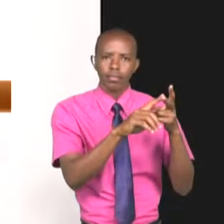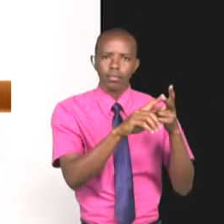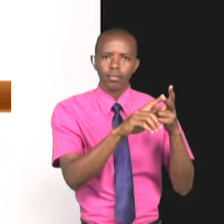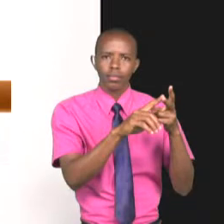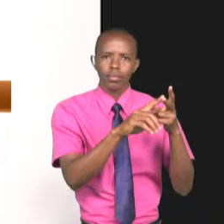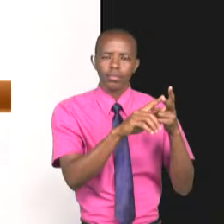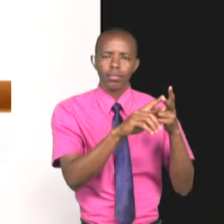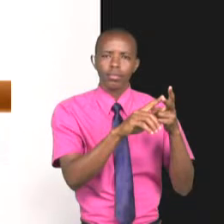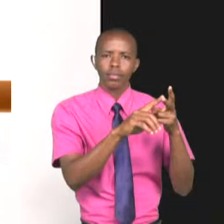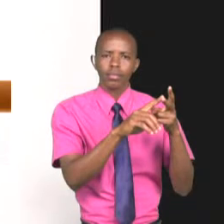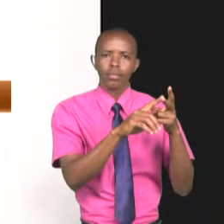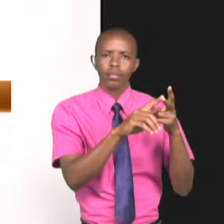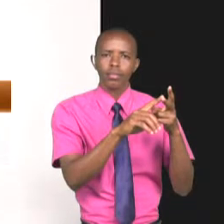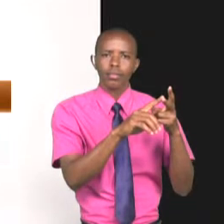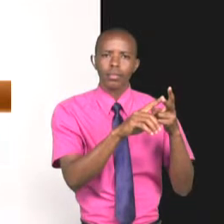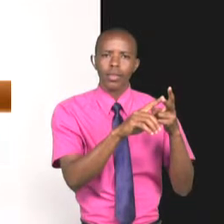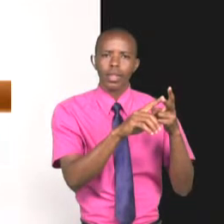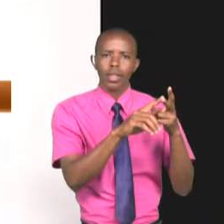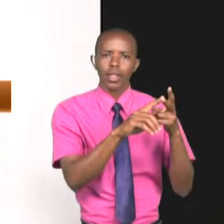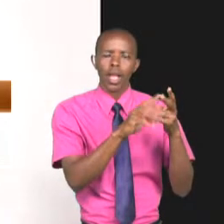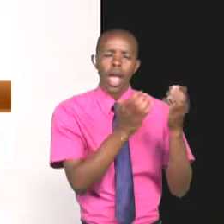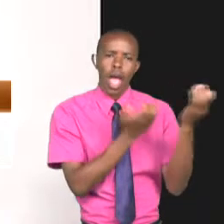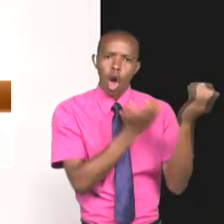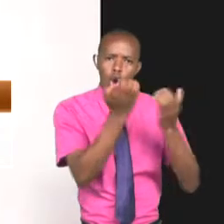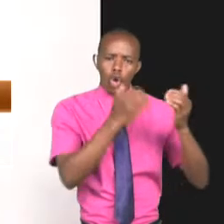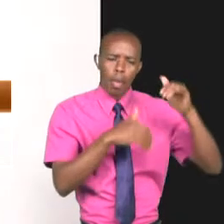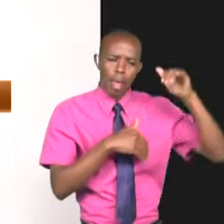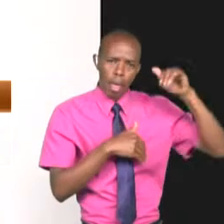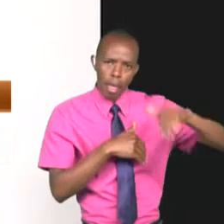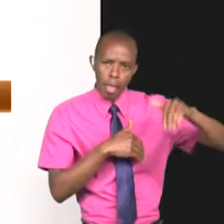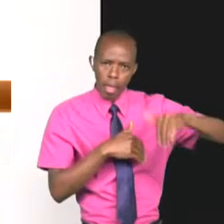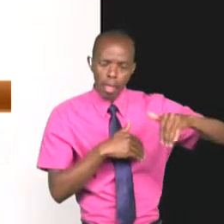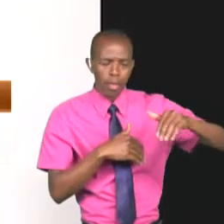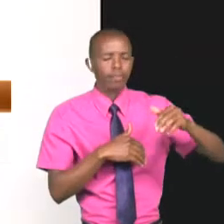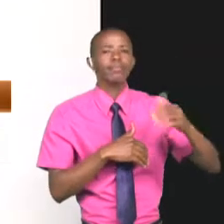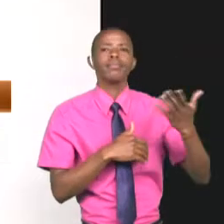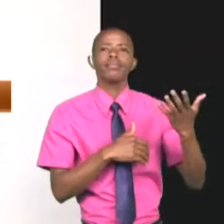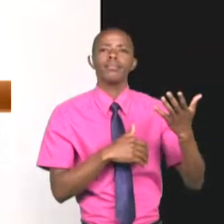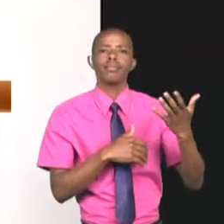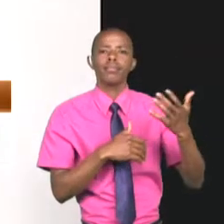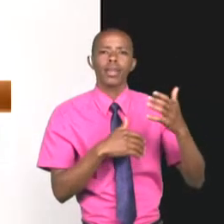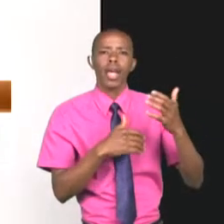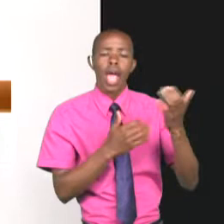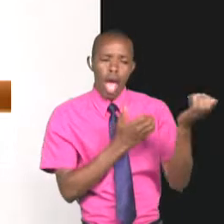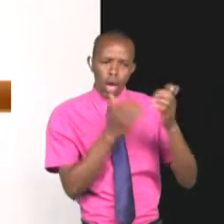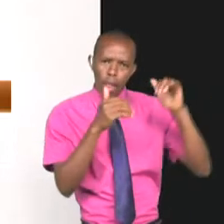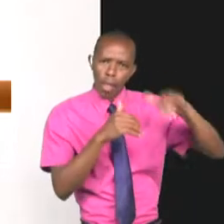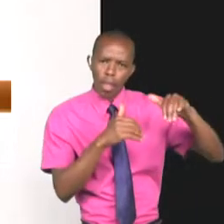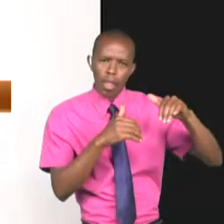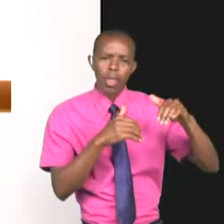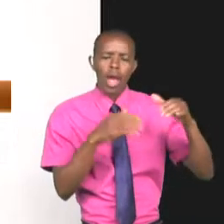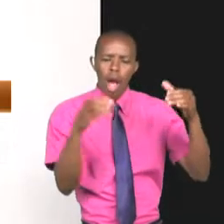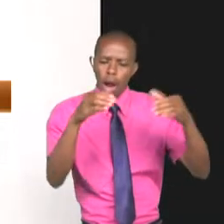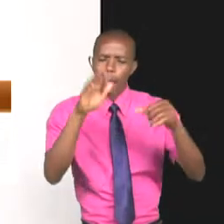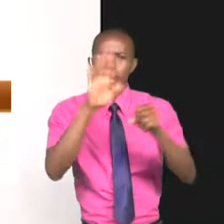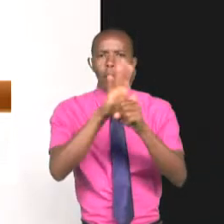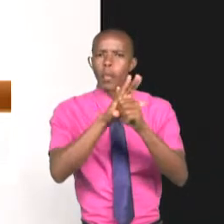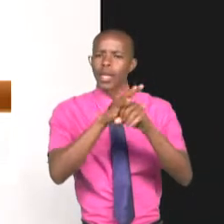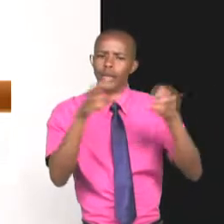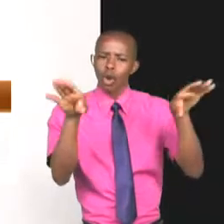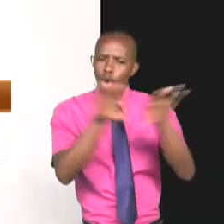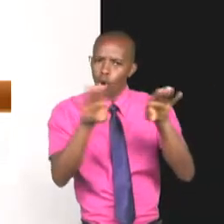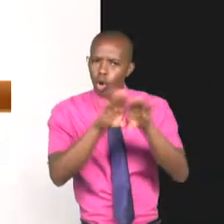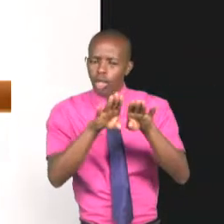pili haswa ni kudorora kwa uchumi, na kudorora kwa uchumi kumeweza kufanya kampuni mingi kufungwa na watu wengi kupoteza kazi. Kwa